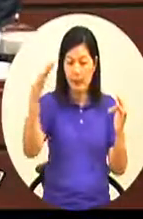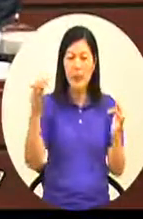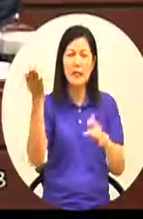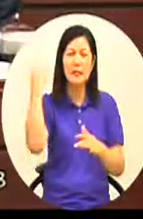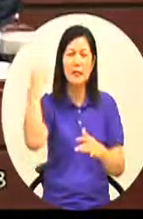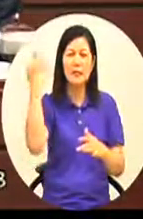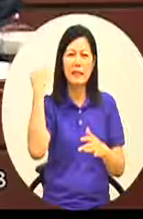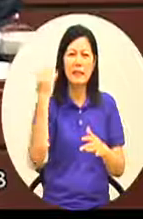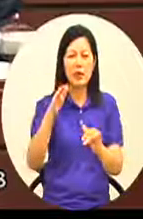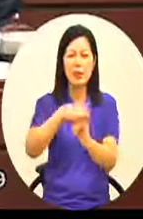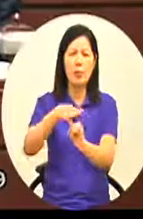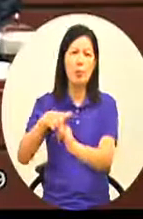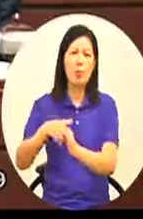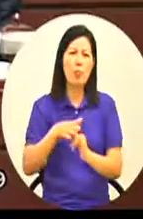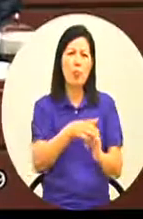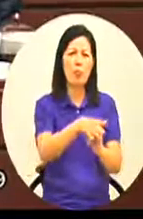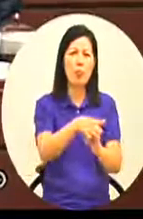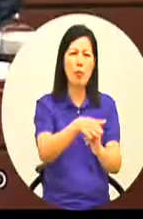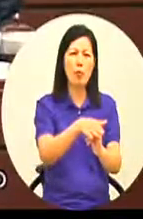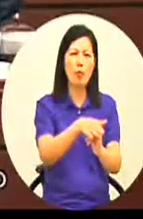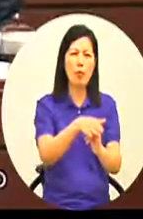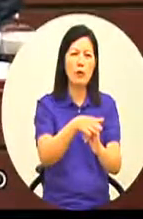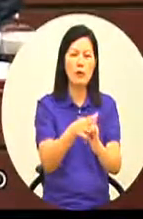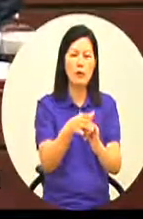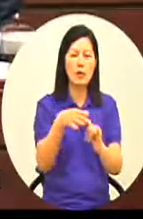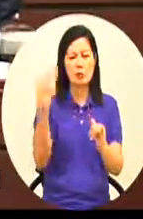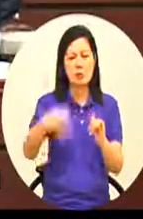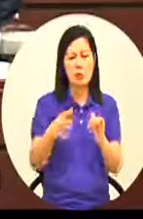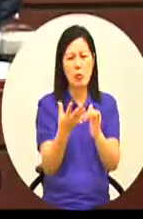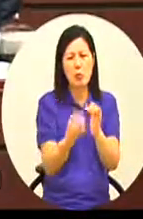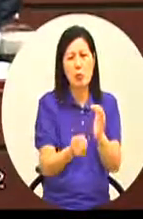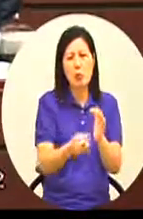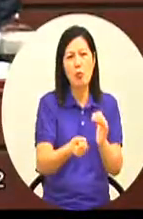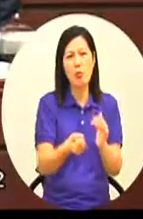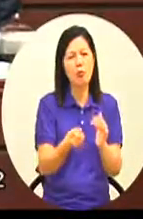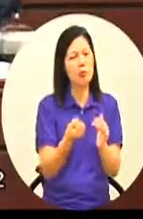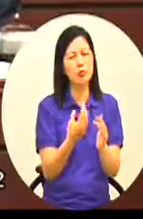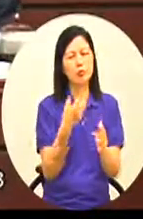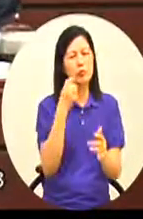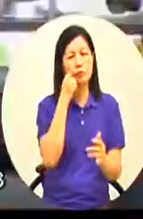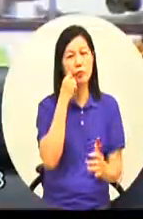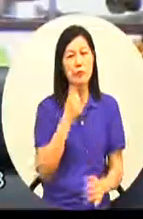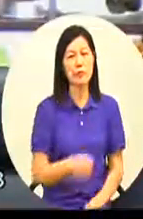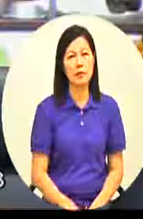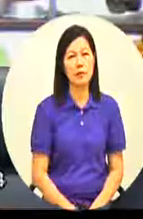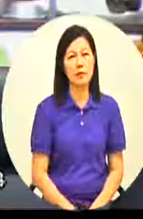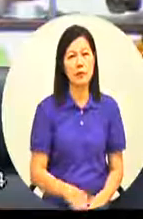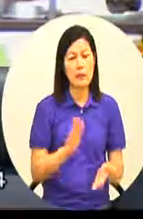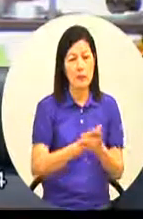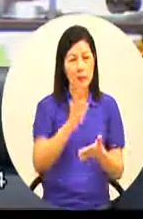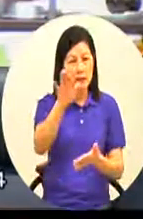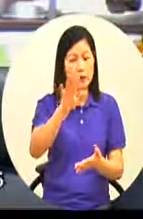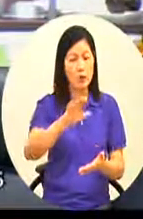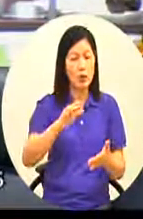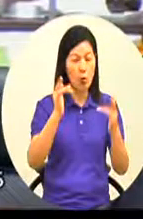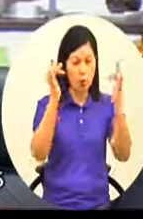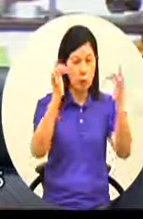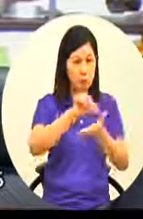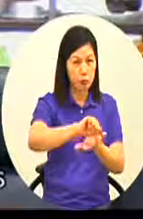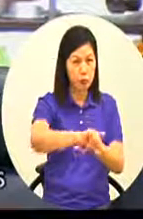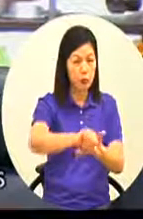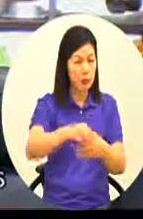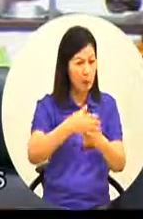是蒙蒙的是袂，较无法度加水啦。所以這樣 比如你意思就讲，你未来你若种树啊了，你得当